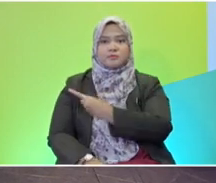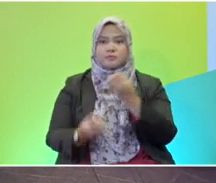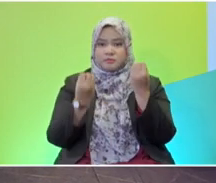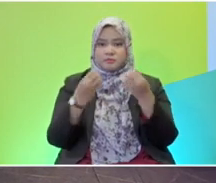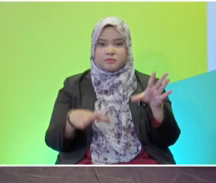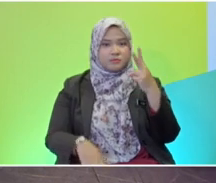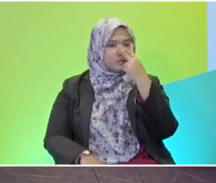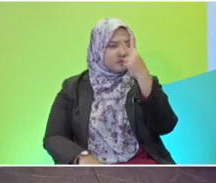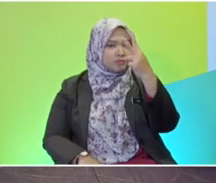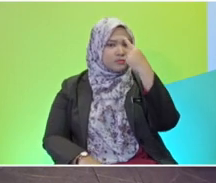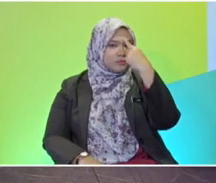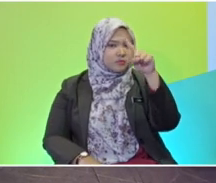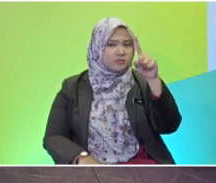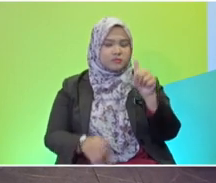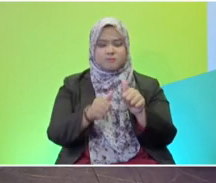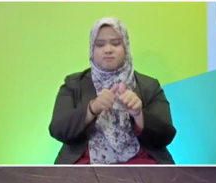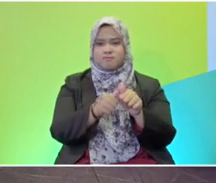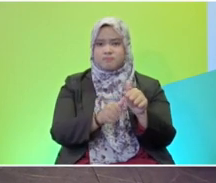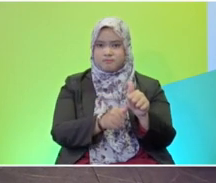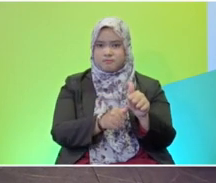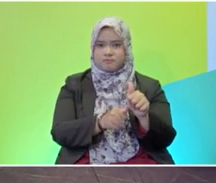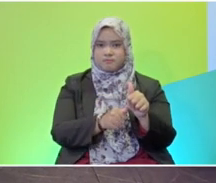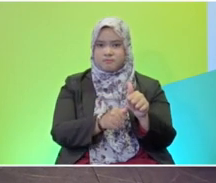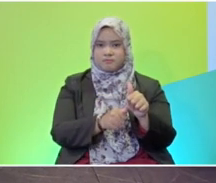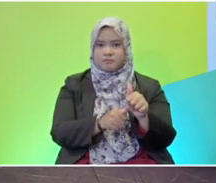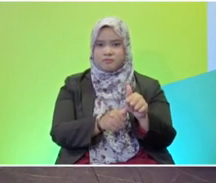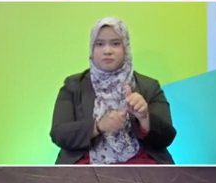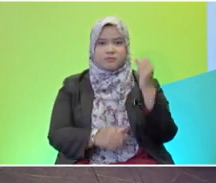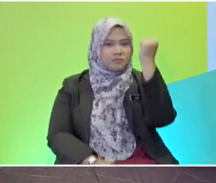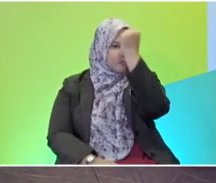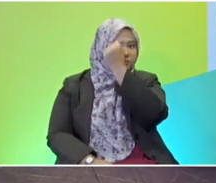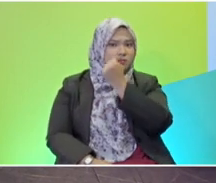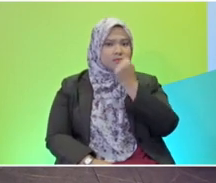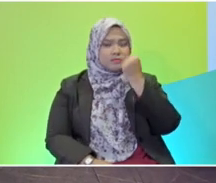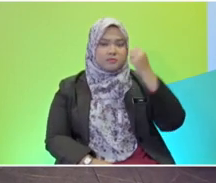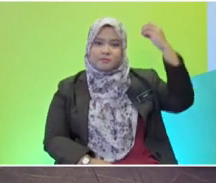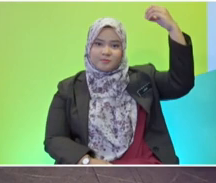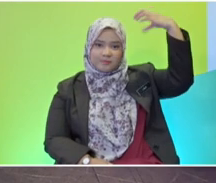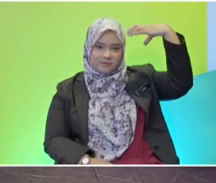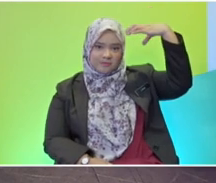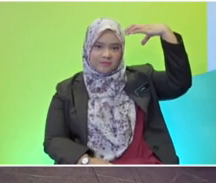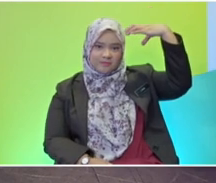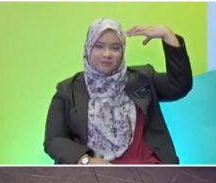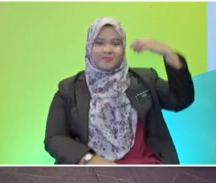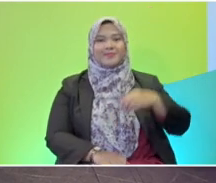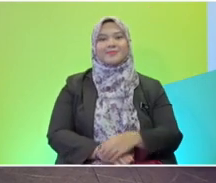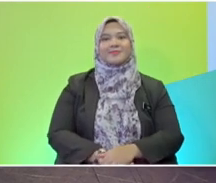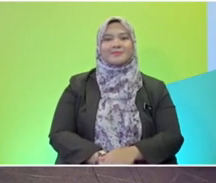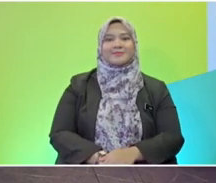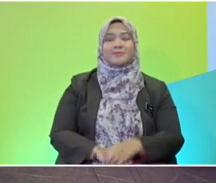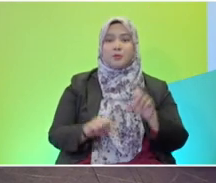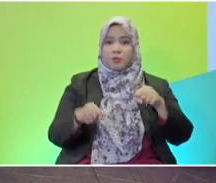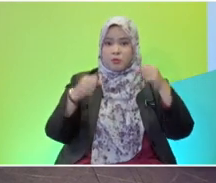Penyesuaian dengan prinsip-prinsip sifat cahaya tersebut kita juga boleh coba di rumah juga boleh barang-barang yang diperlukan pun Mudah